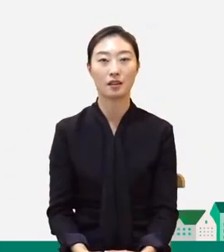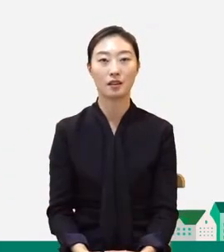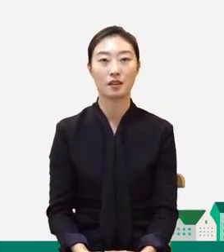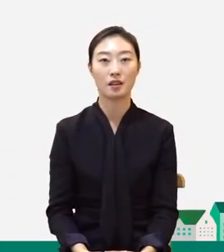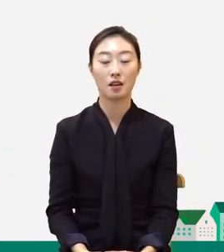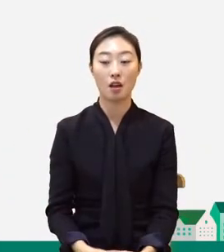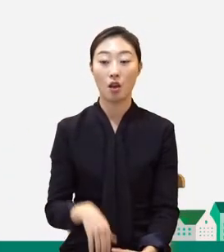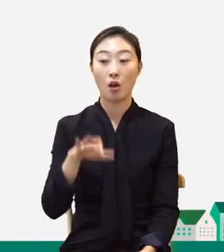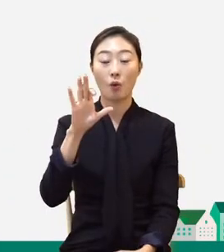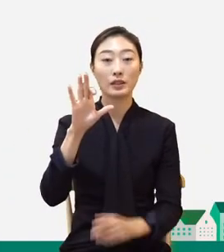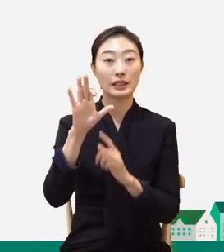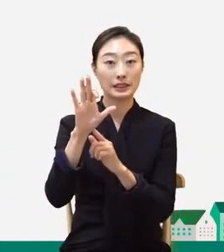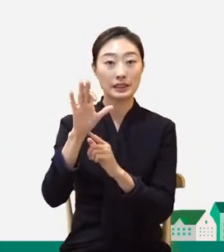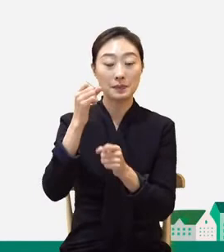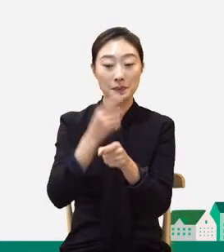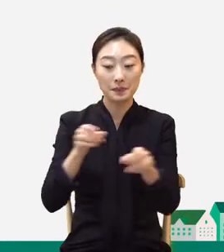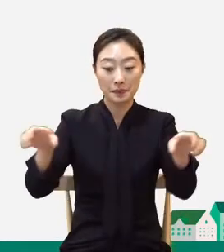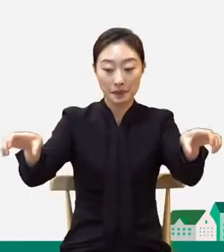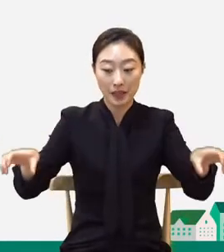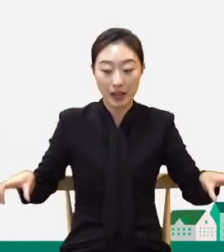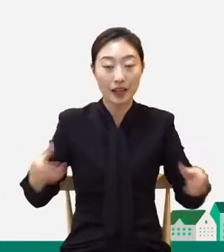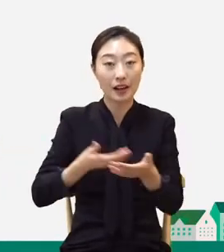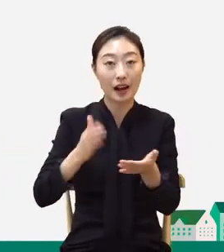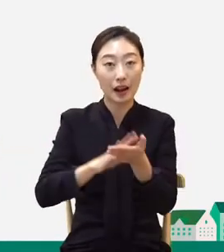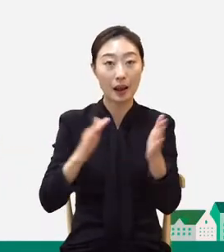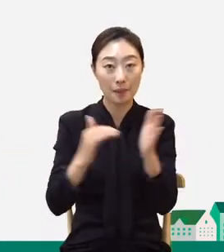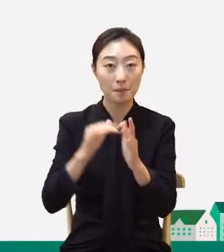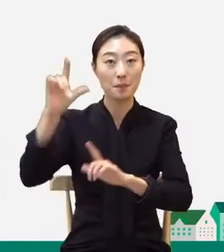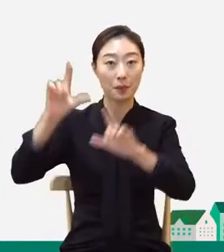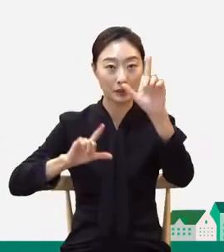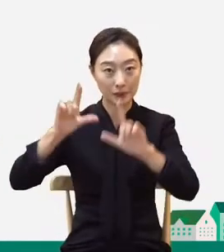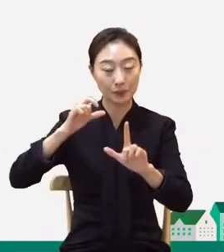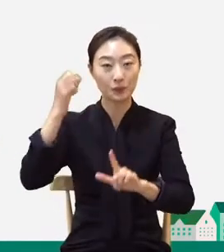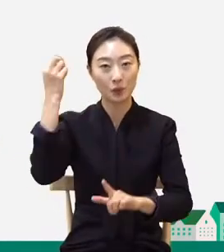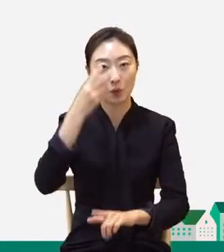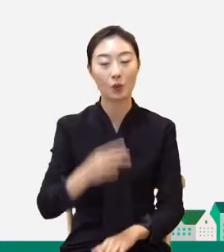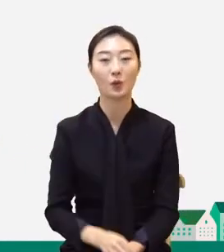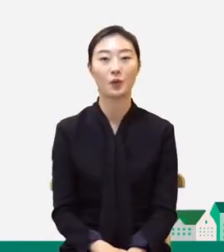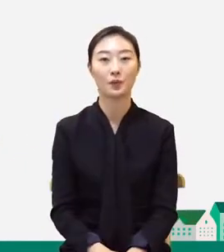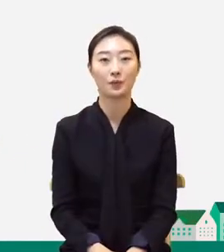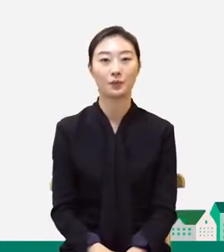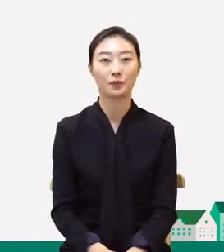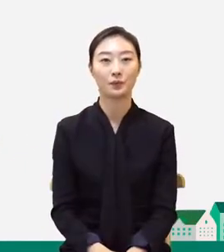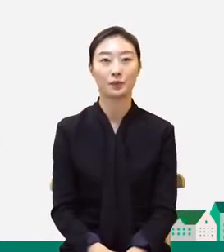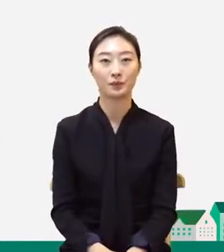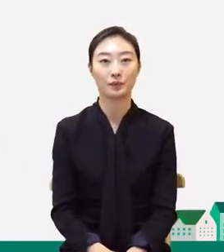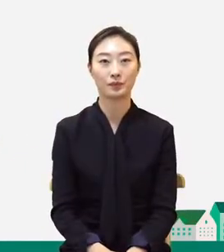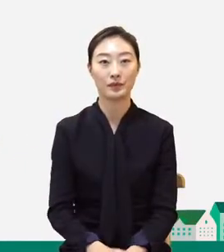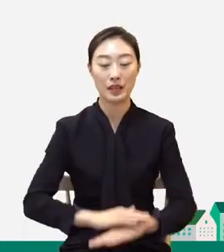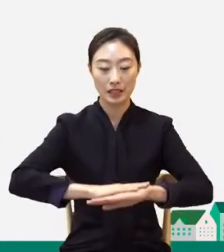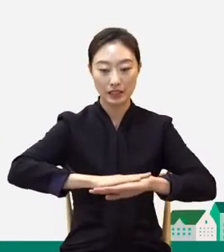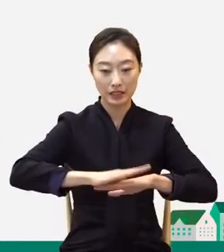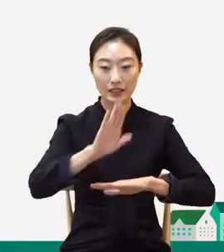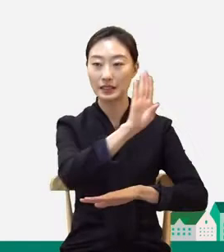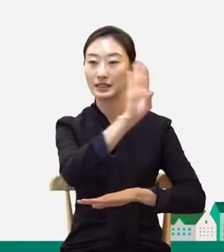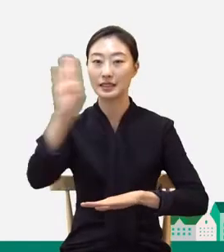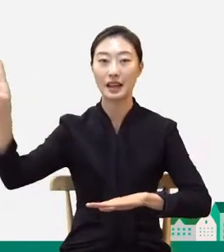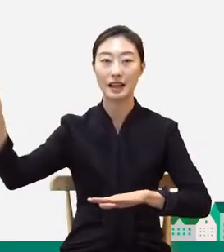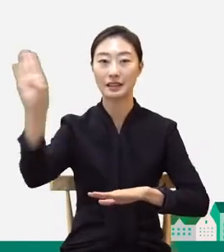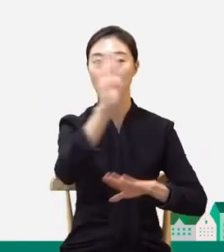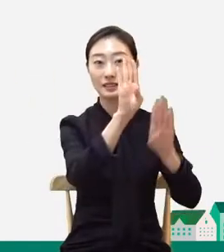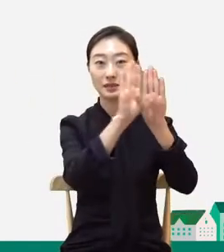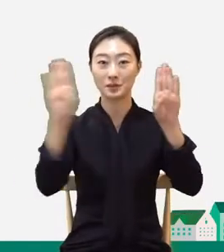화장실에 핸드바 설치된 모습이고요. 슬라이딩 도어로 화장실을 개조를 해주셨는데 이